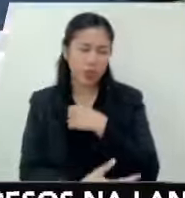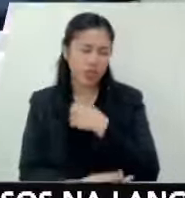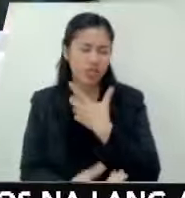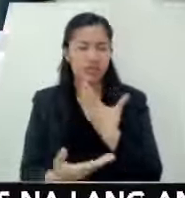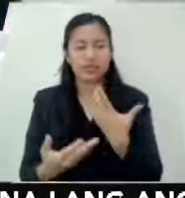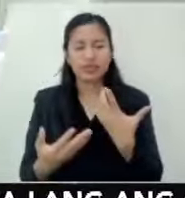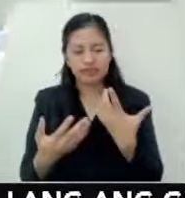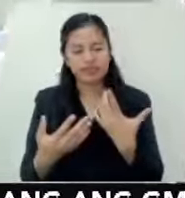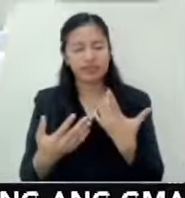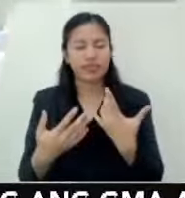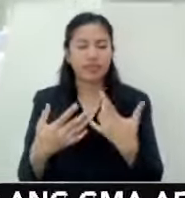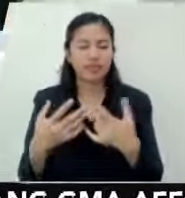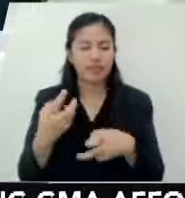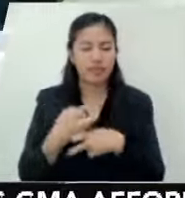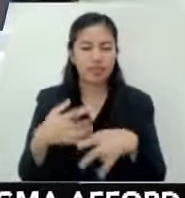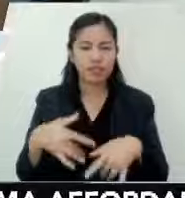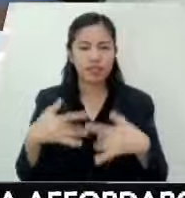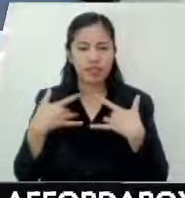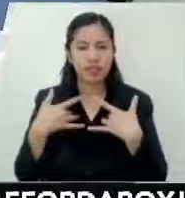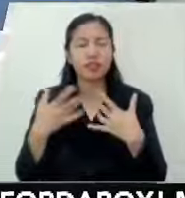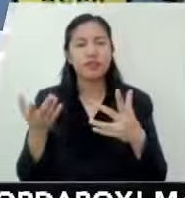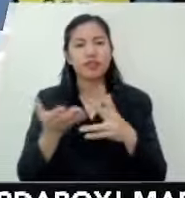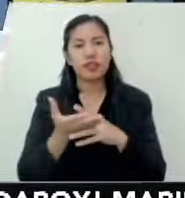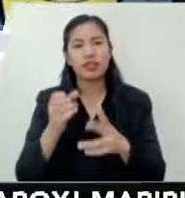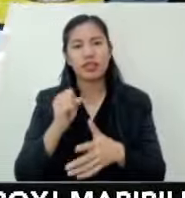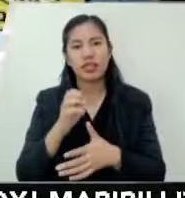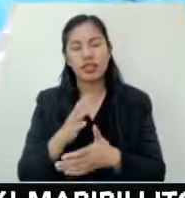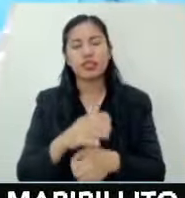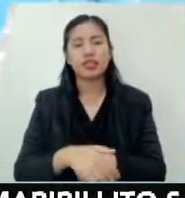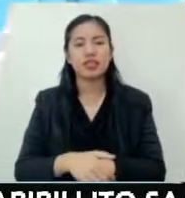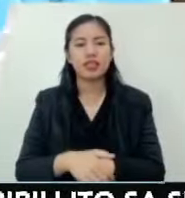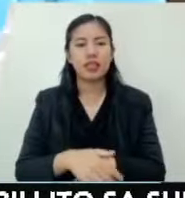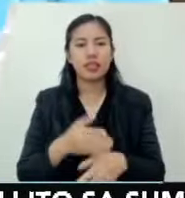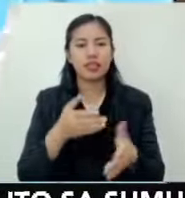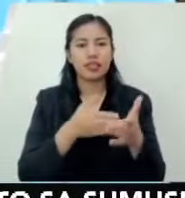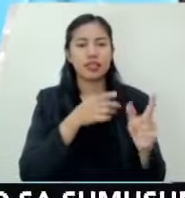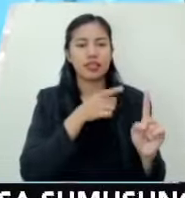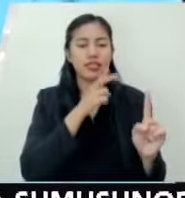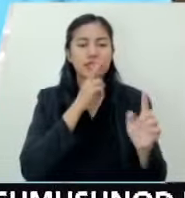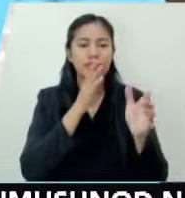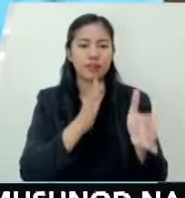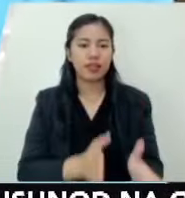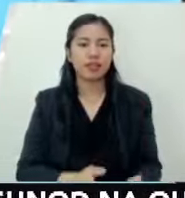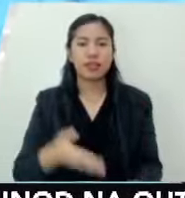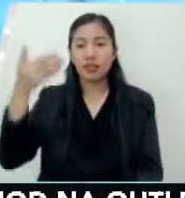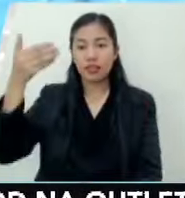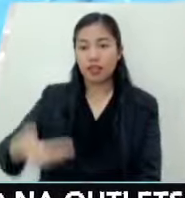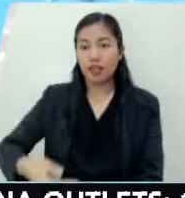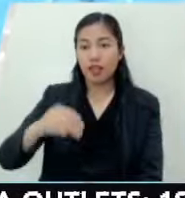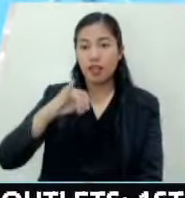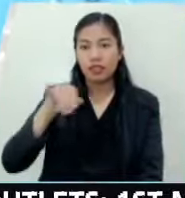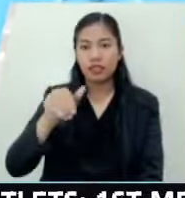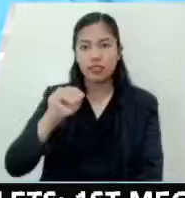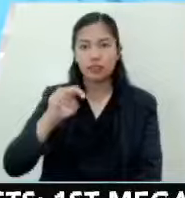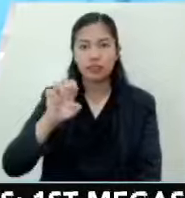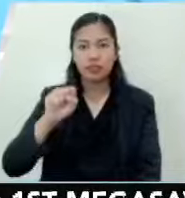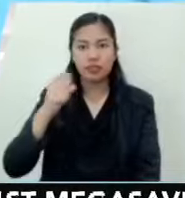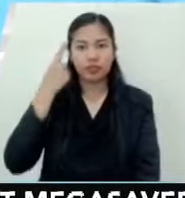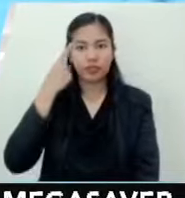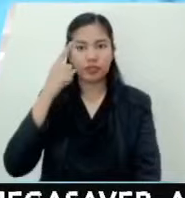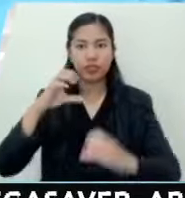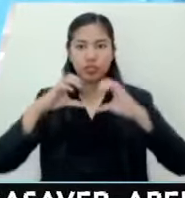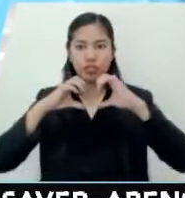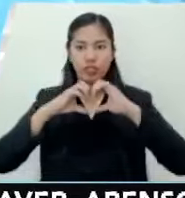suspect ng reklamong paglabag sa Comprehensive Dangerous Drugs Act. James Agustin, nagbabalita para sa GMA Integrated